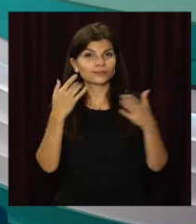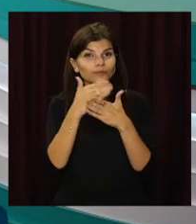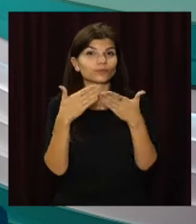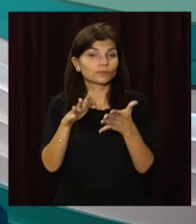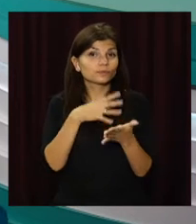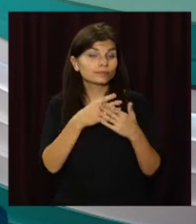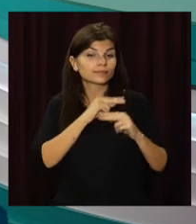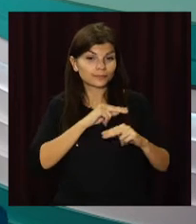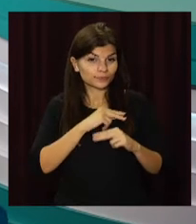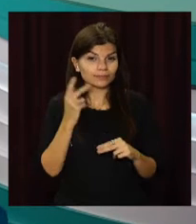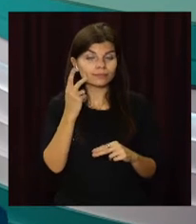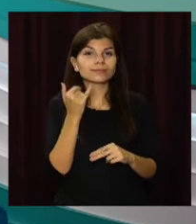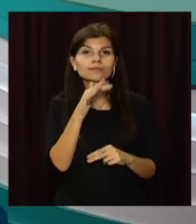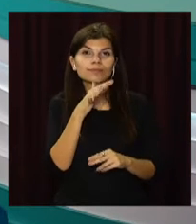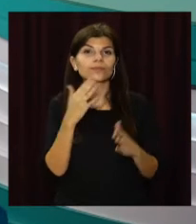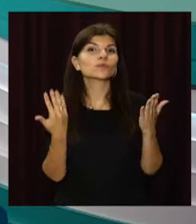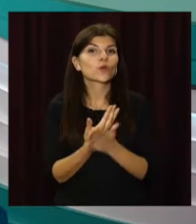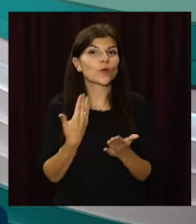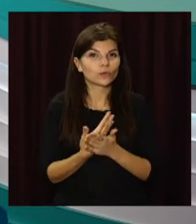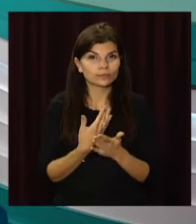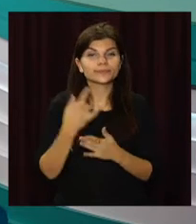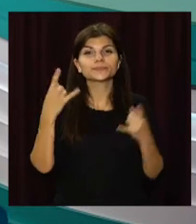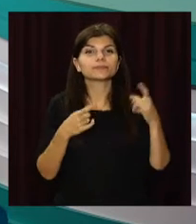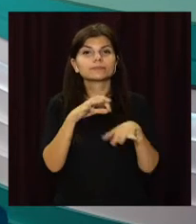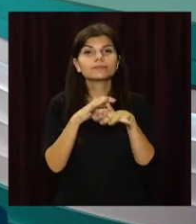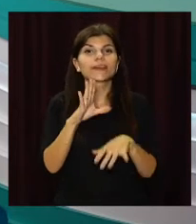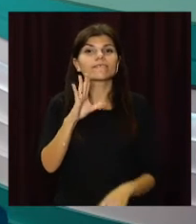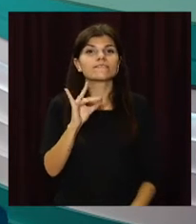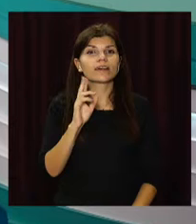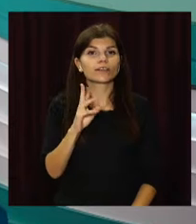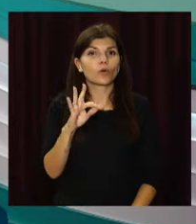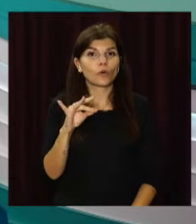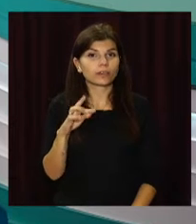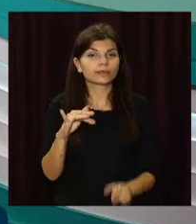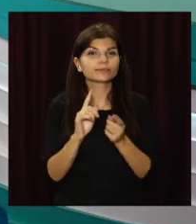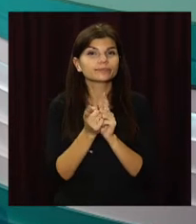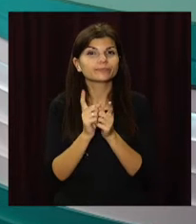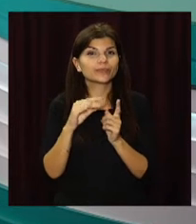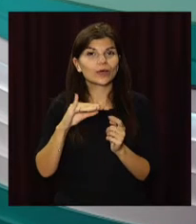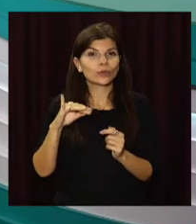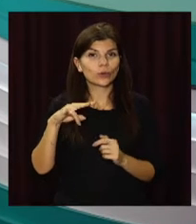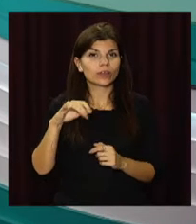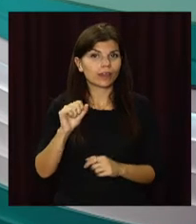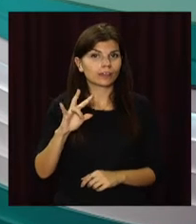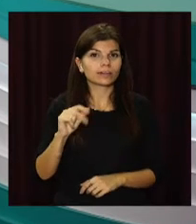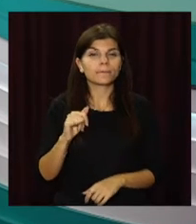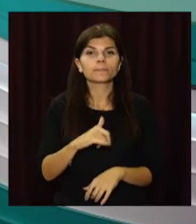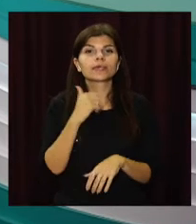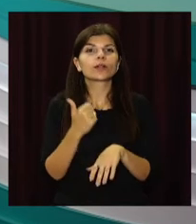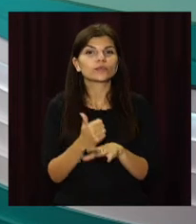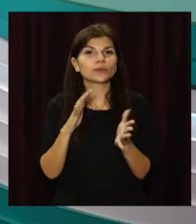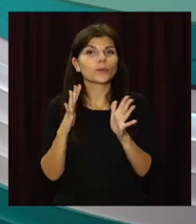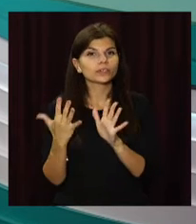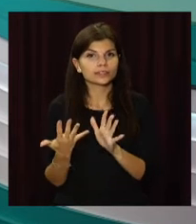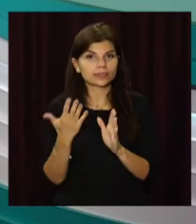Закритий продовжує свою роботу, як завжди, у цій порі новини. Для вас у студії працює Вікторія Вахрушина та сурдоперекладачка Юліана Пуговкіна. І